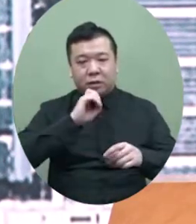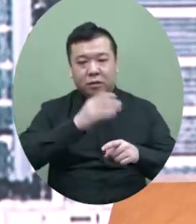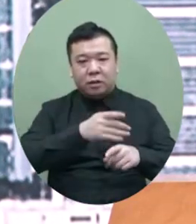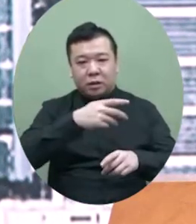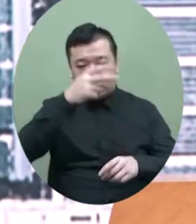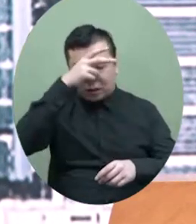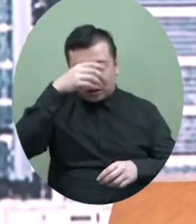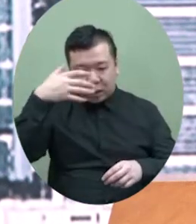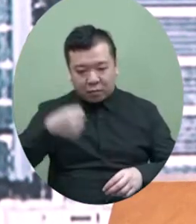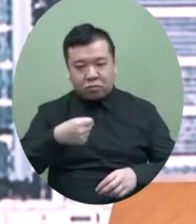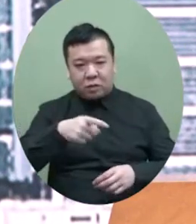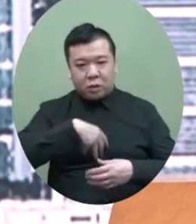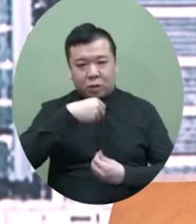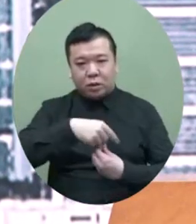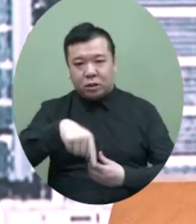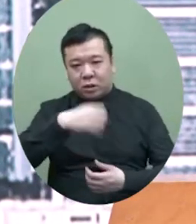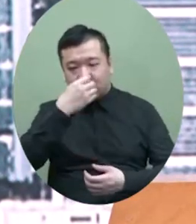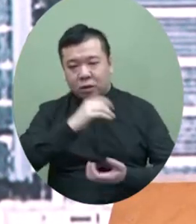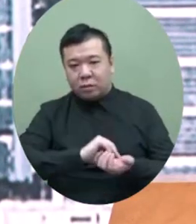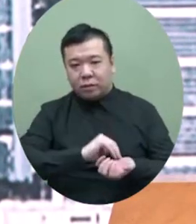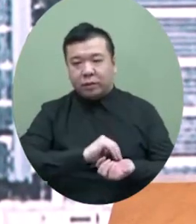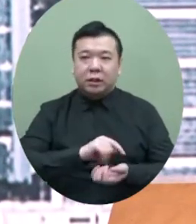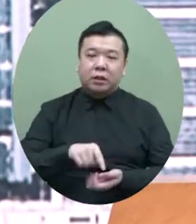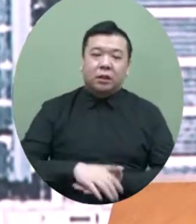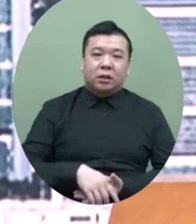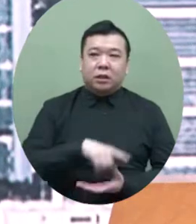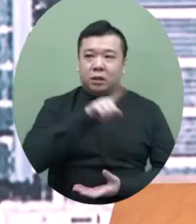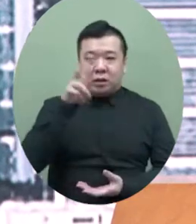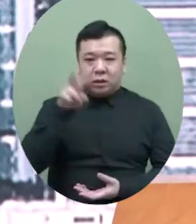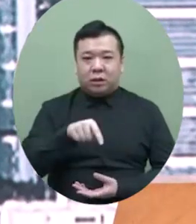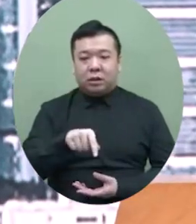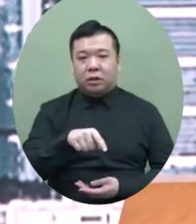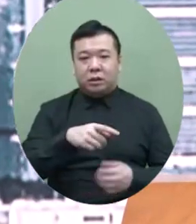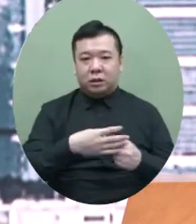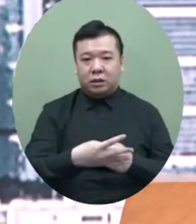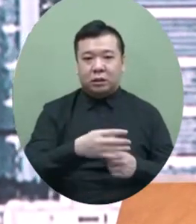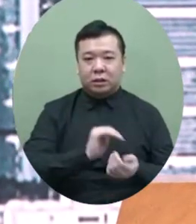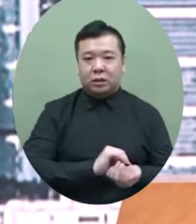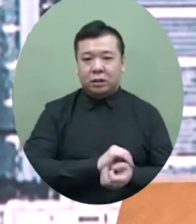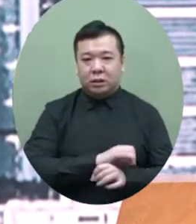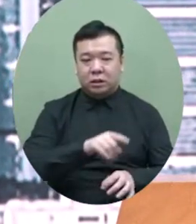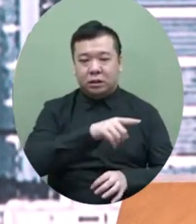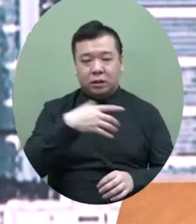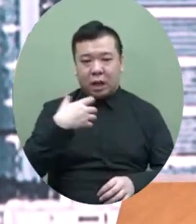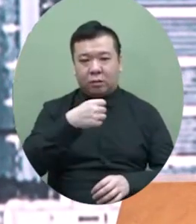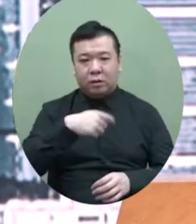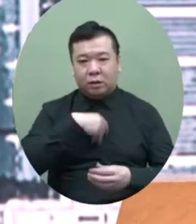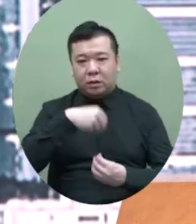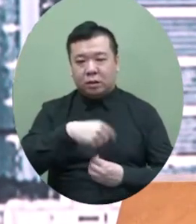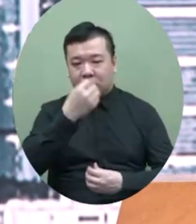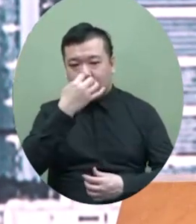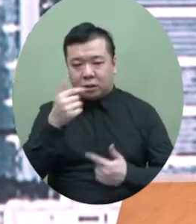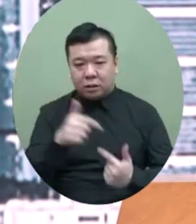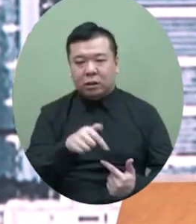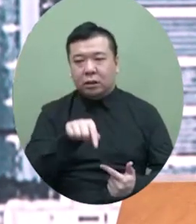席係非常之關心香港嘅疫情。當然見到而家我哋仲喺第4波呢，習主席以一向關心香